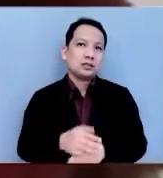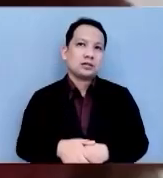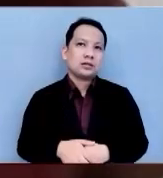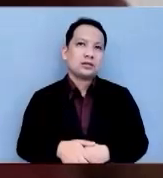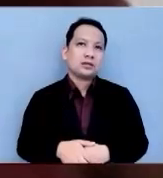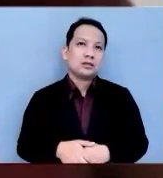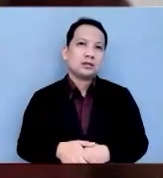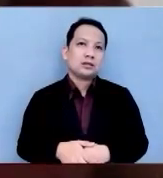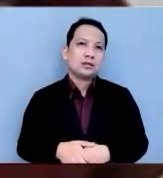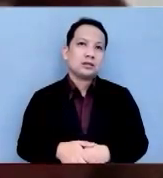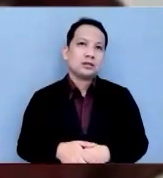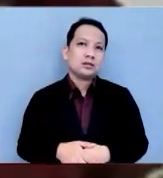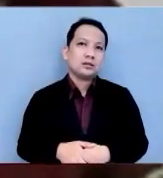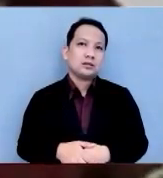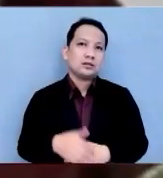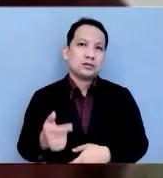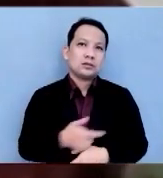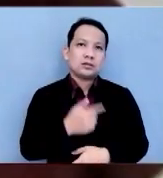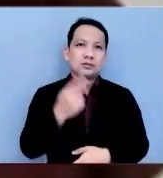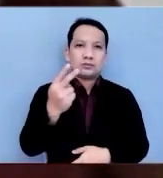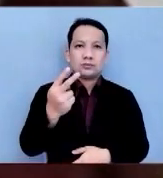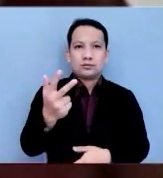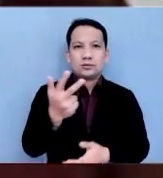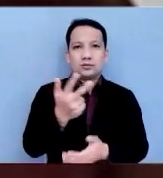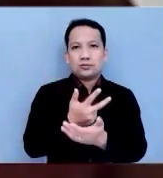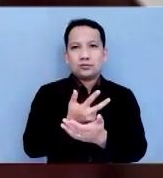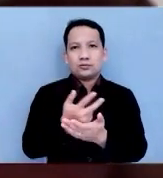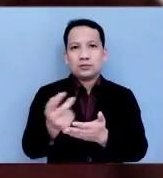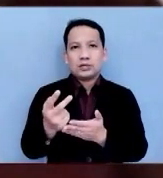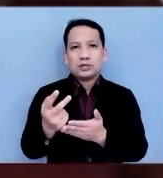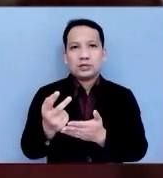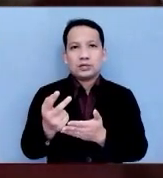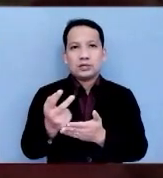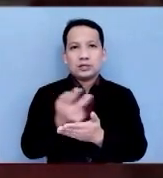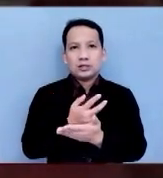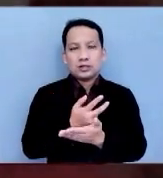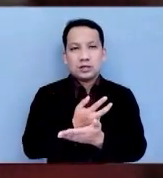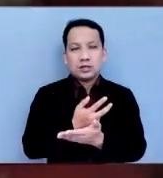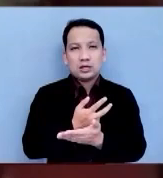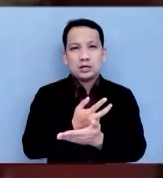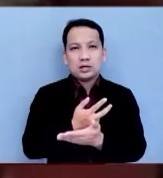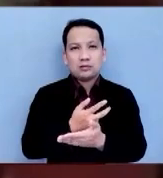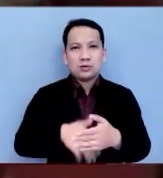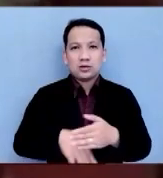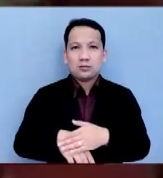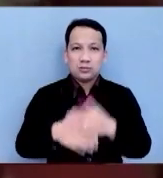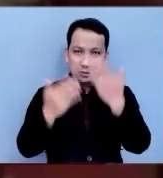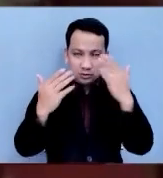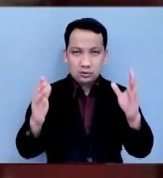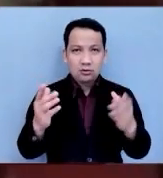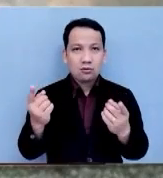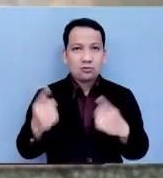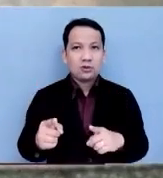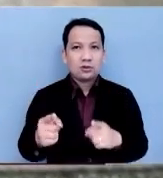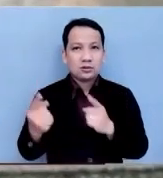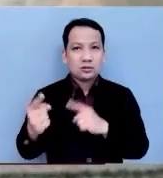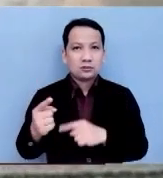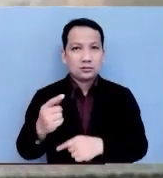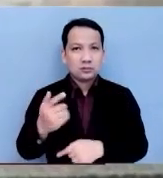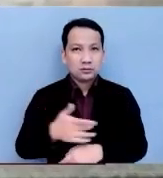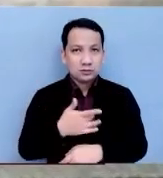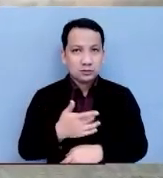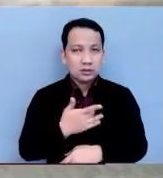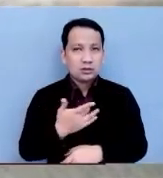ganit isipan, 2 to 3 weeks. Kasi naghahanda din ako kasi di ko rin alam kung ano yung magiging reaksyon niya,